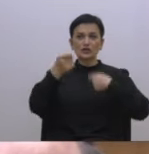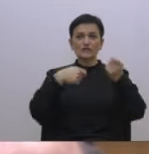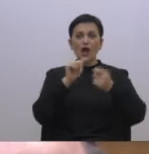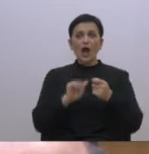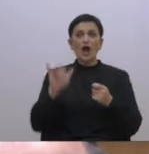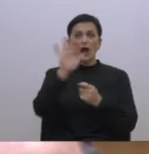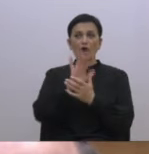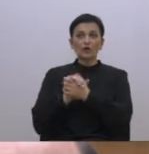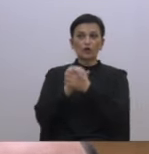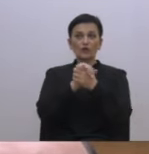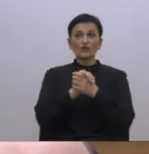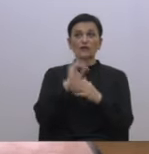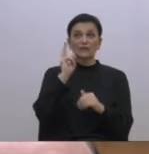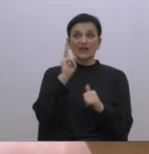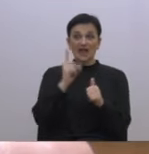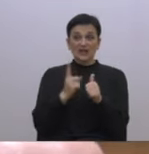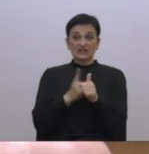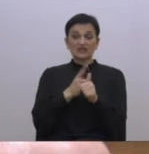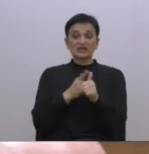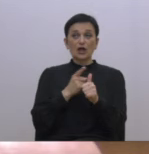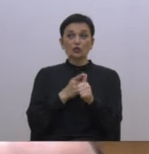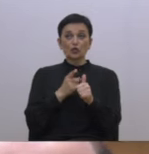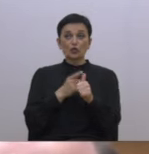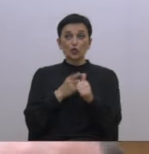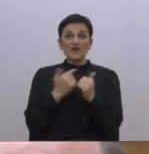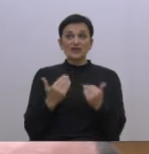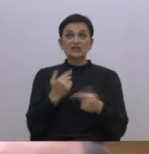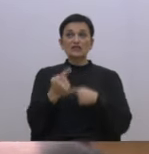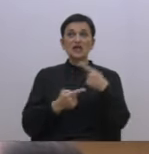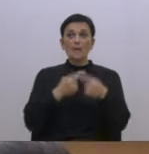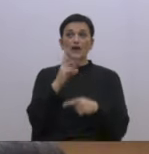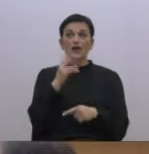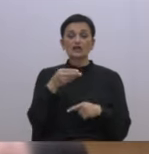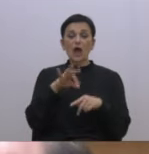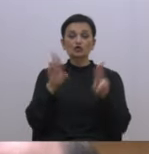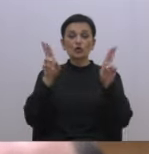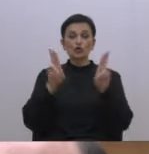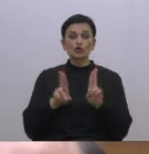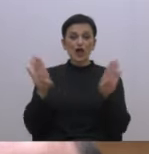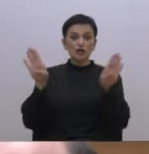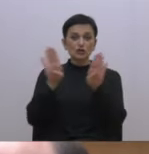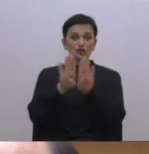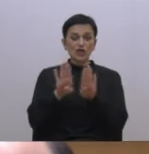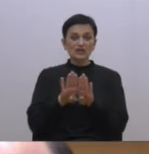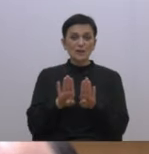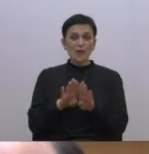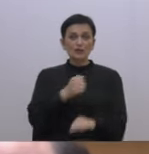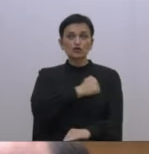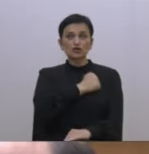ევროკავშირთან, კანდიდატის სტატუსი, თანამედროვე ნატო სტანდარტებთან შესაბამისი